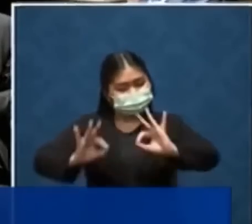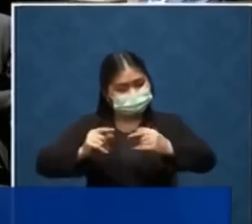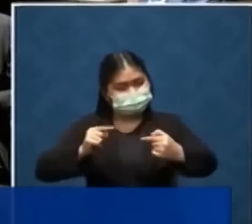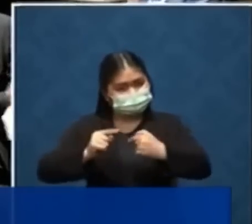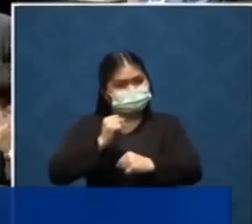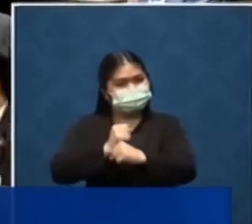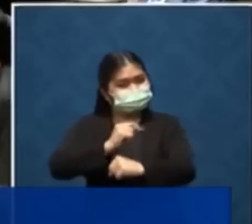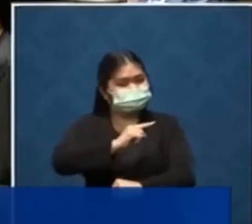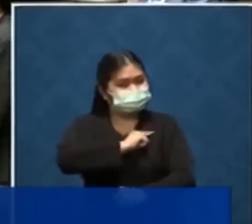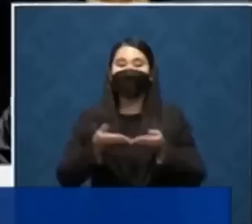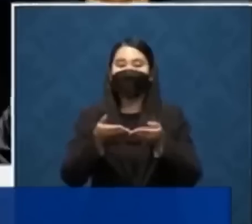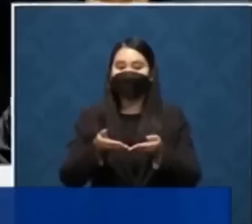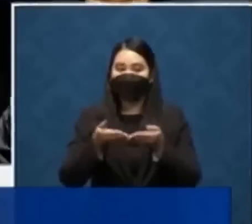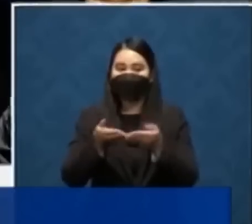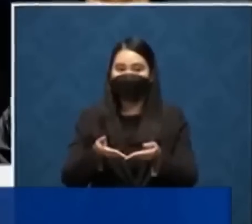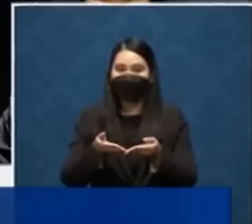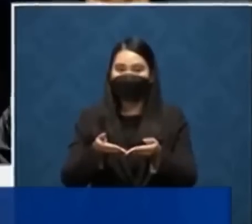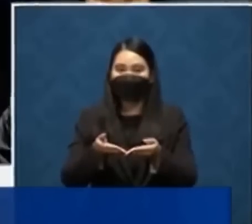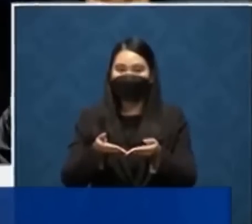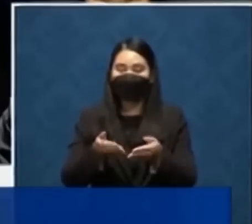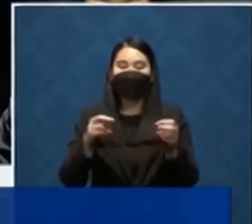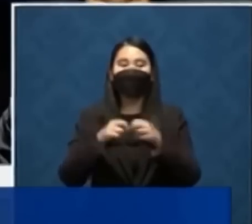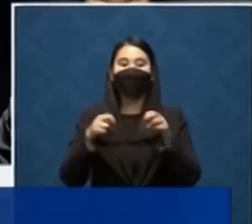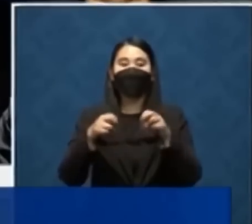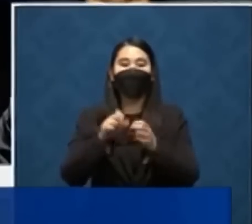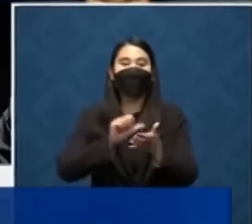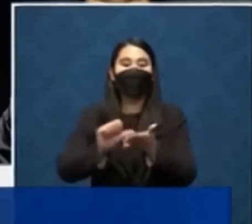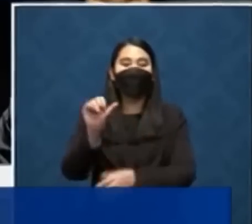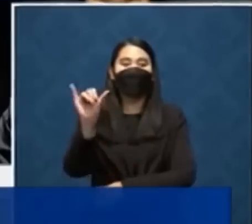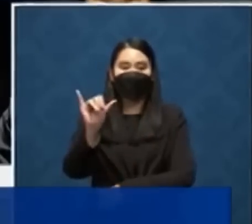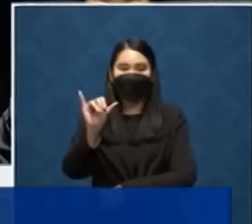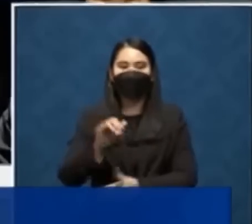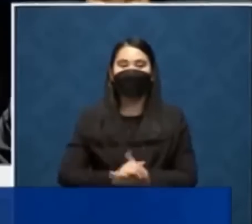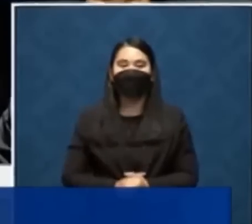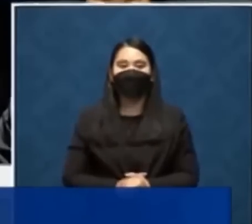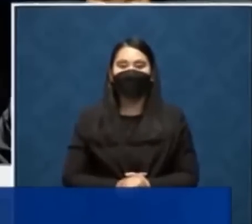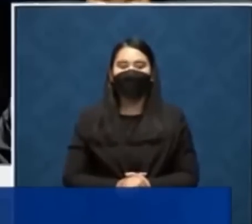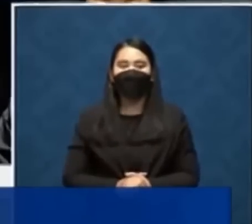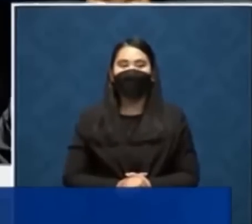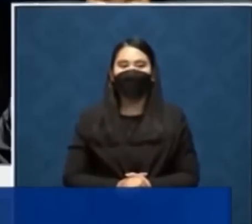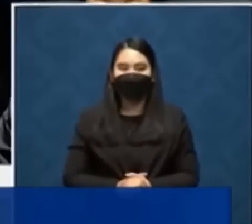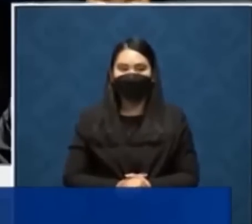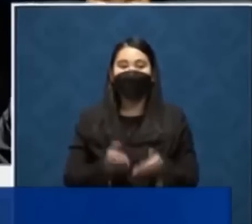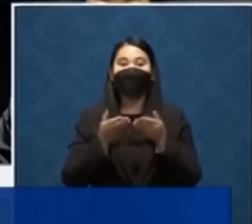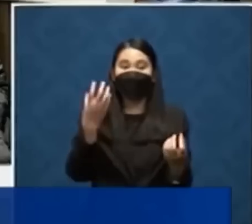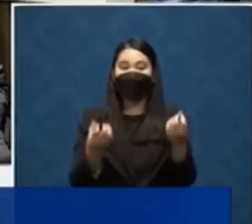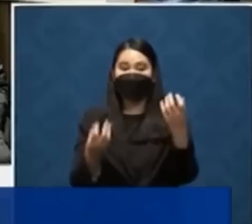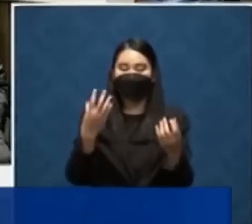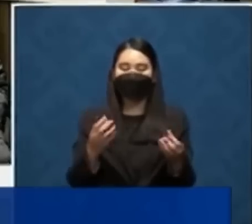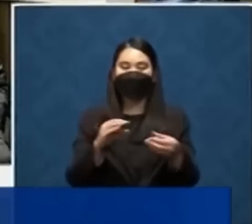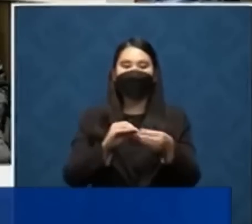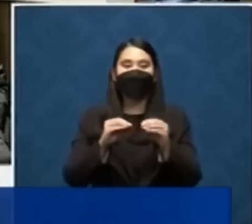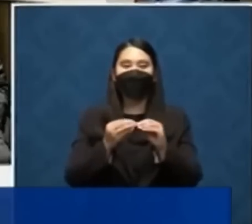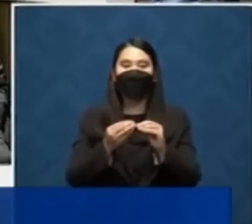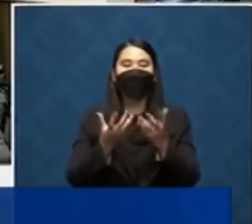เหลวของรัฐบาลในการบริหารงานที่ผ่านมาเริ่มที่นายแพทย์ชนน่านศรีแก้วหัวหน้าพรรคเพื่อไทยชี้ว่าที่ผ่านมานายกรัฐม